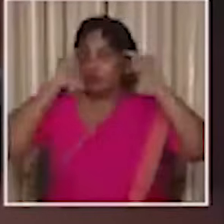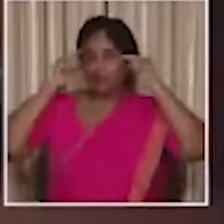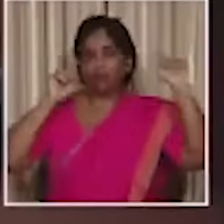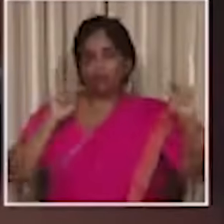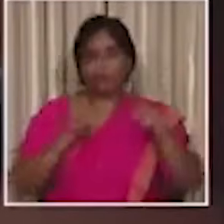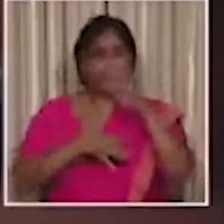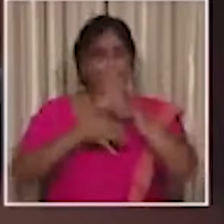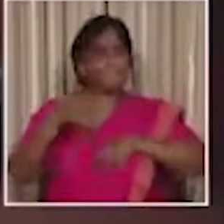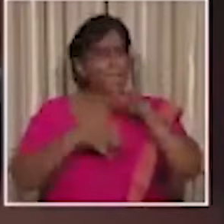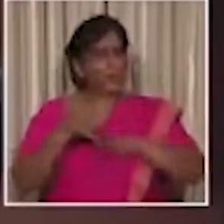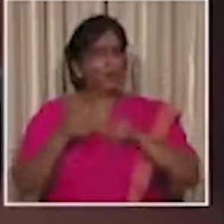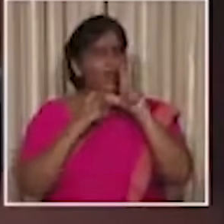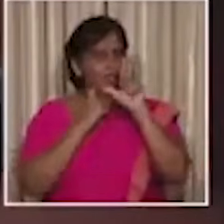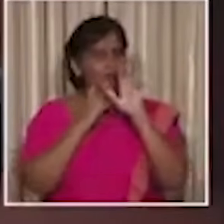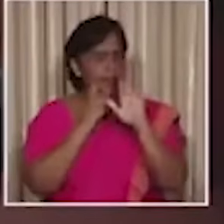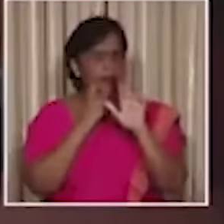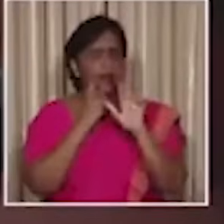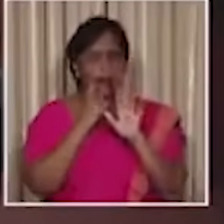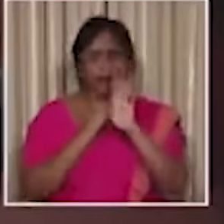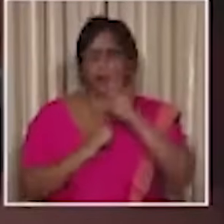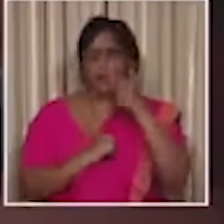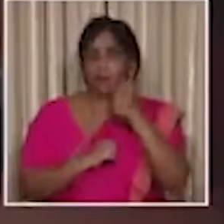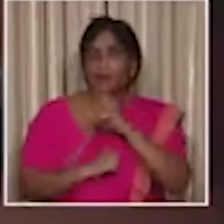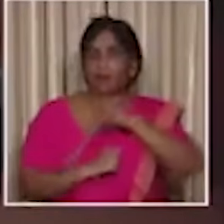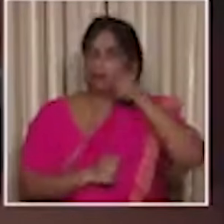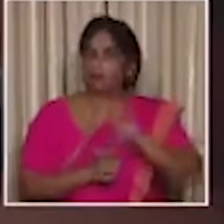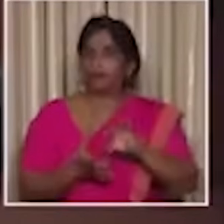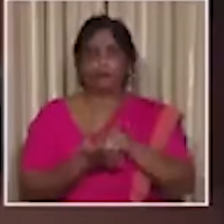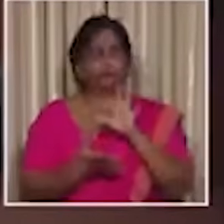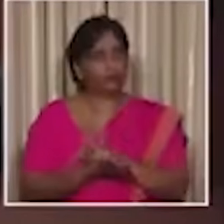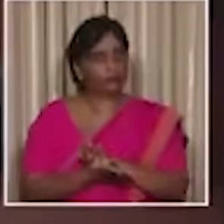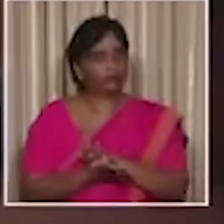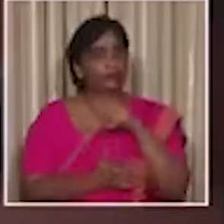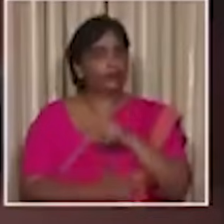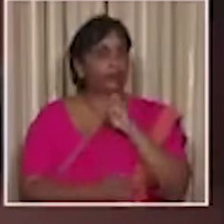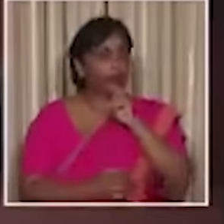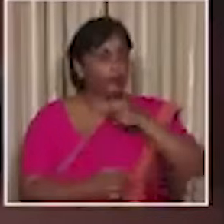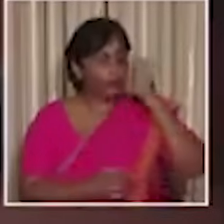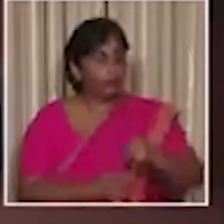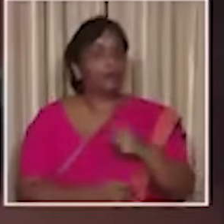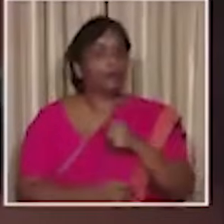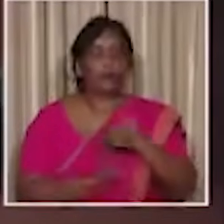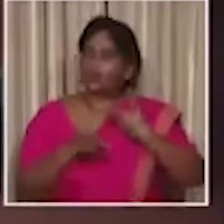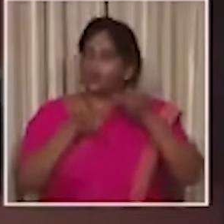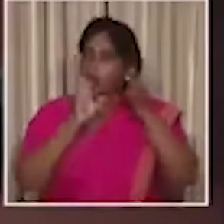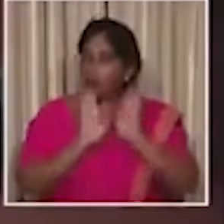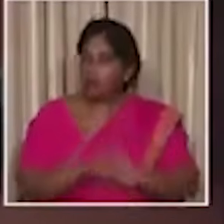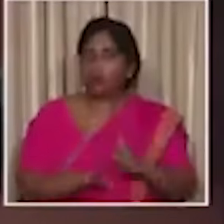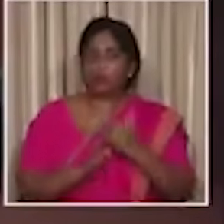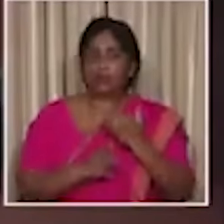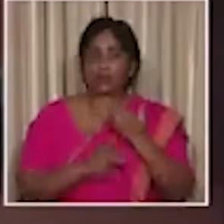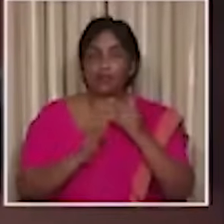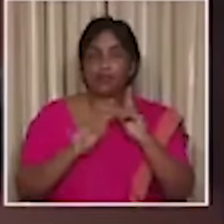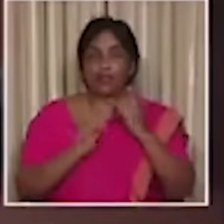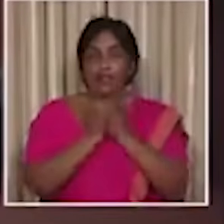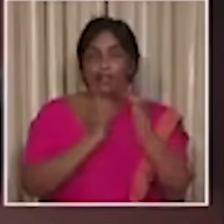පිටු 79ක් විතර ප්‍රමාණයක යුතු ඉතාමත් වැදගත් නඩු තීන්දුවක් ලබා දෙන ලැබුවා. ඒ නඩු තීන්දුවෙන් අවසානයේදී මිහිඳු මහරහතන් වහන්සේගේ